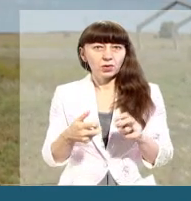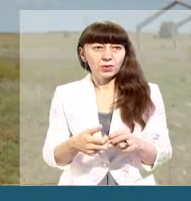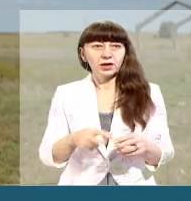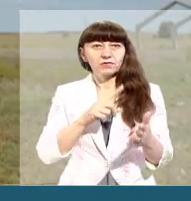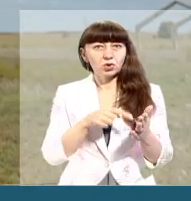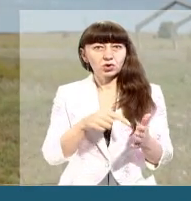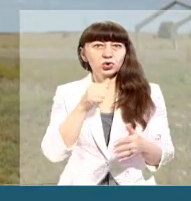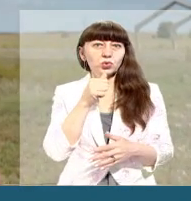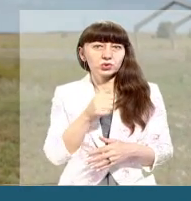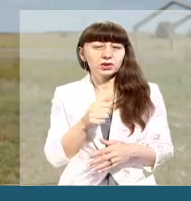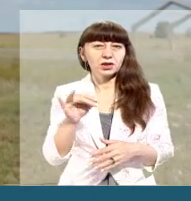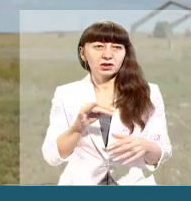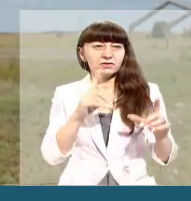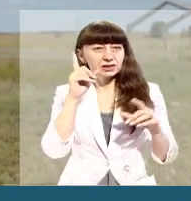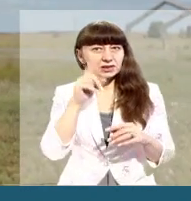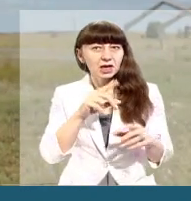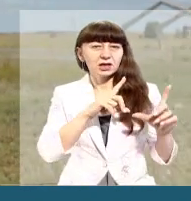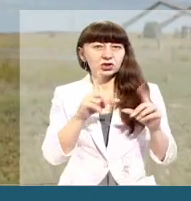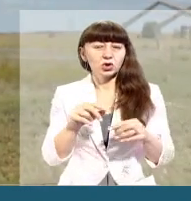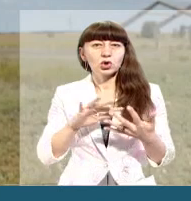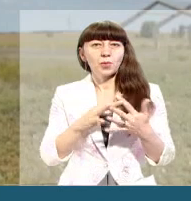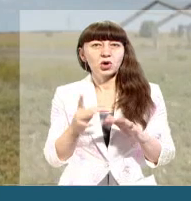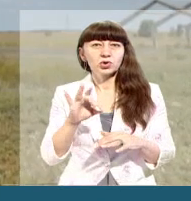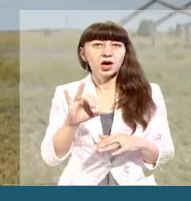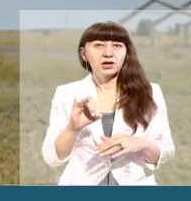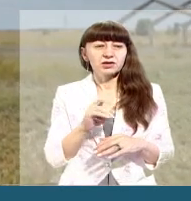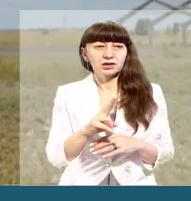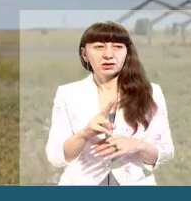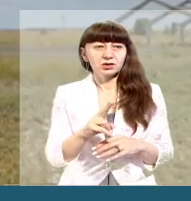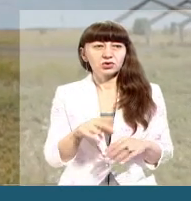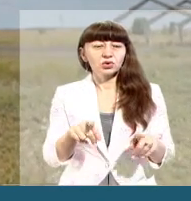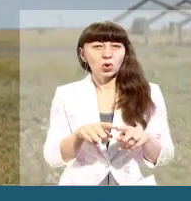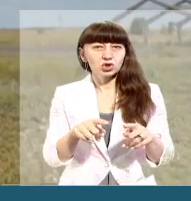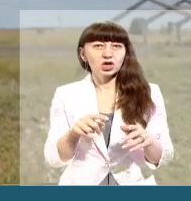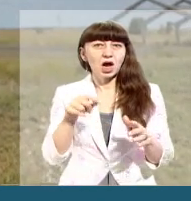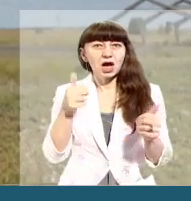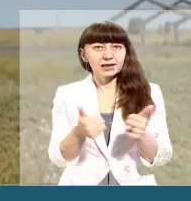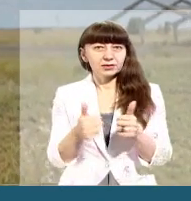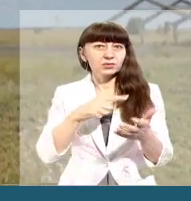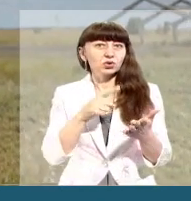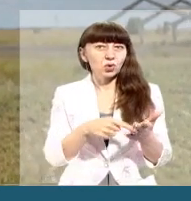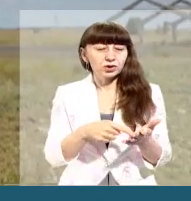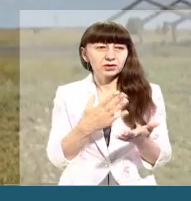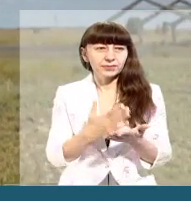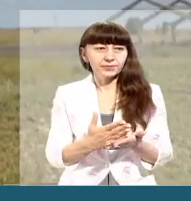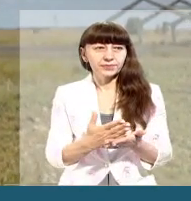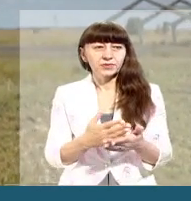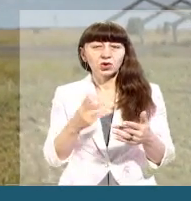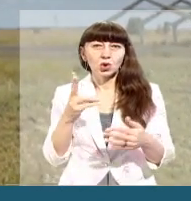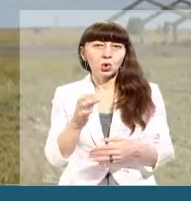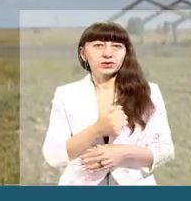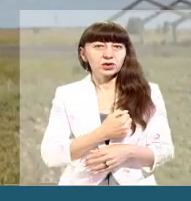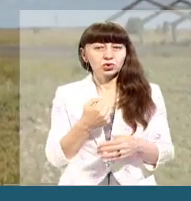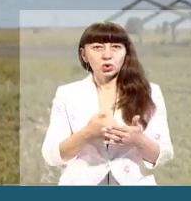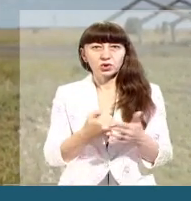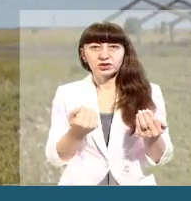и в городе Костанай. Вы знаете, что село Ударник, жилой массив Ударник тоже в черте города находится, но, к сожалению, здесь